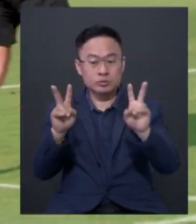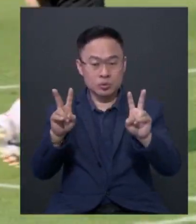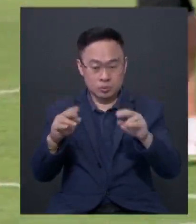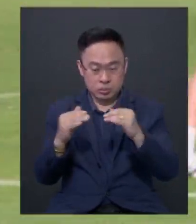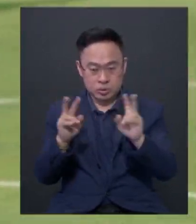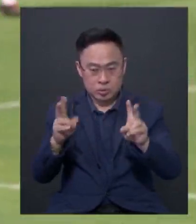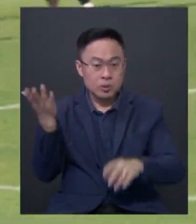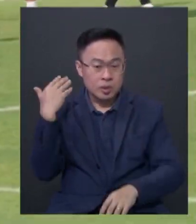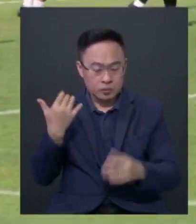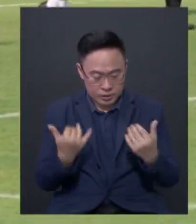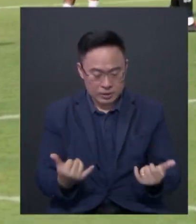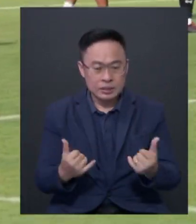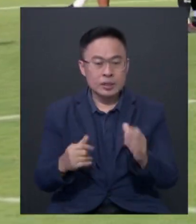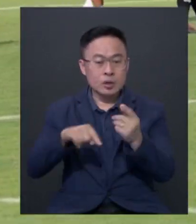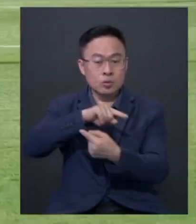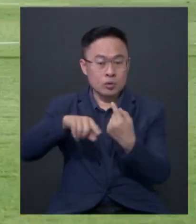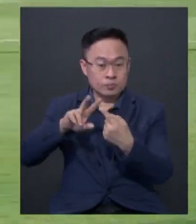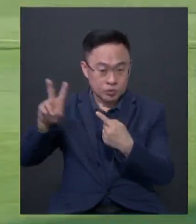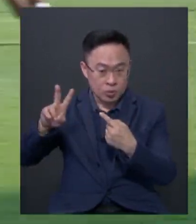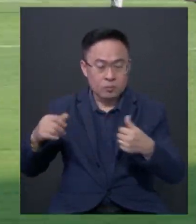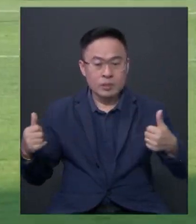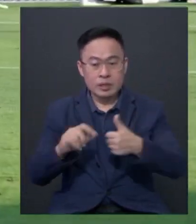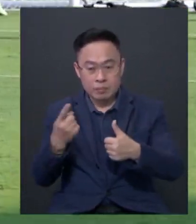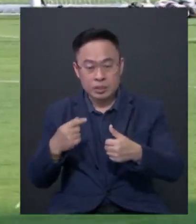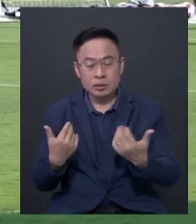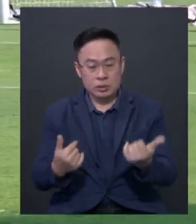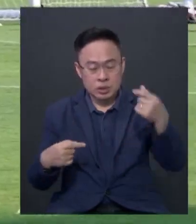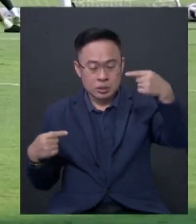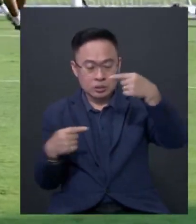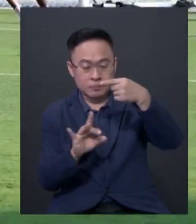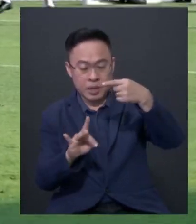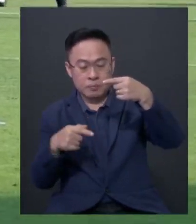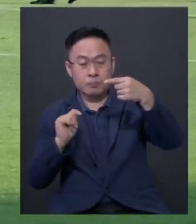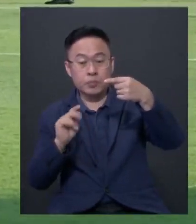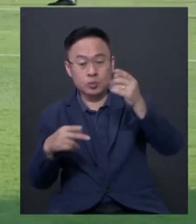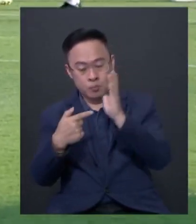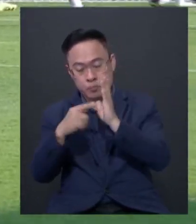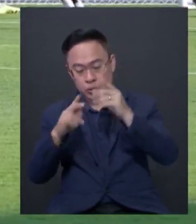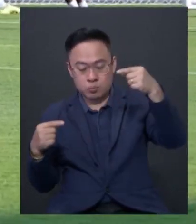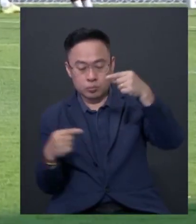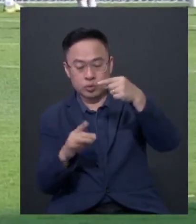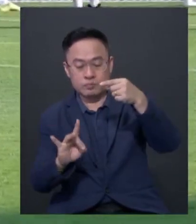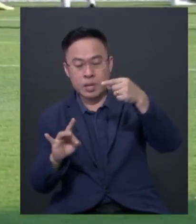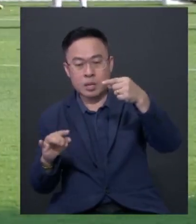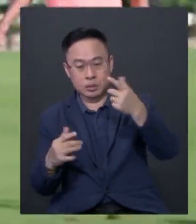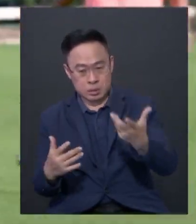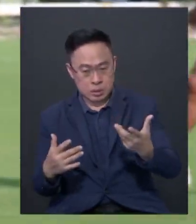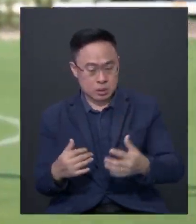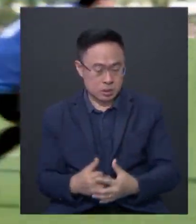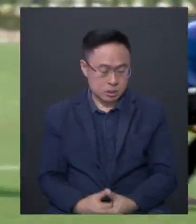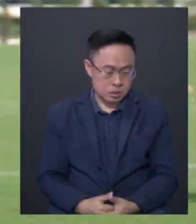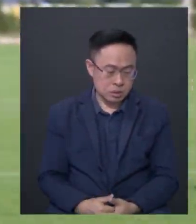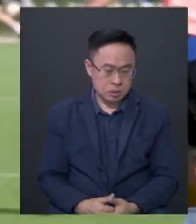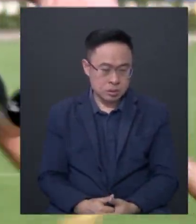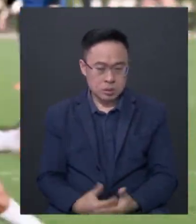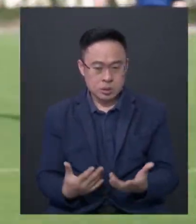คืนฟอร์มหรือยังเพราะตอนนี้อันดับก็หล่นมาอยู่ที่8แล้ว ใช่แล้ว BG ที่เพิ่งแพ้มานะแล้วก็ทางประจุบเนี่ยก็เพิ่งชนะชลบุรีมาด้